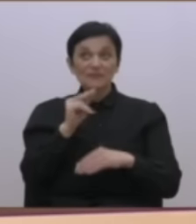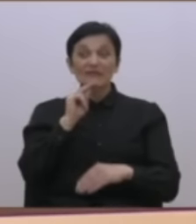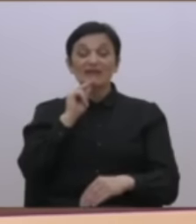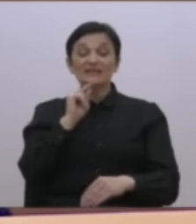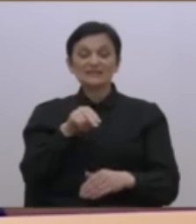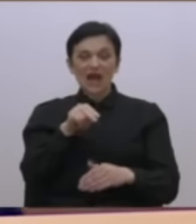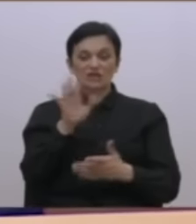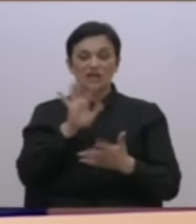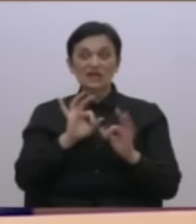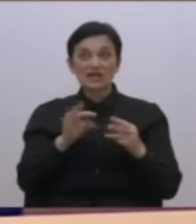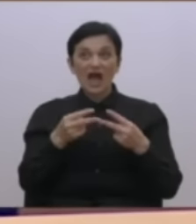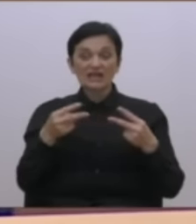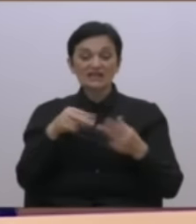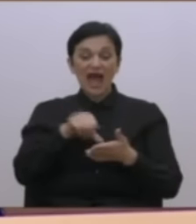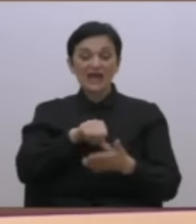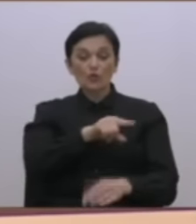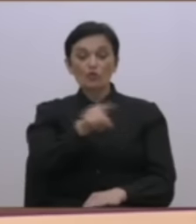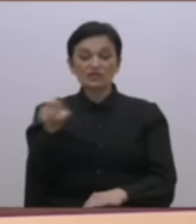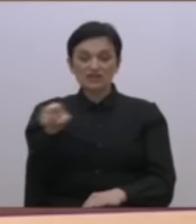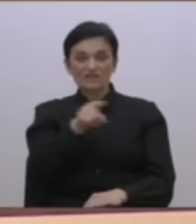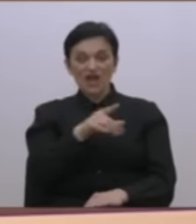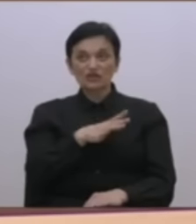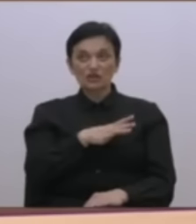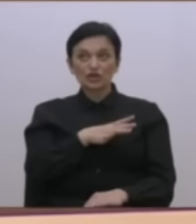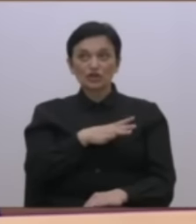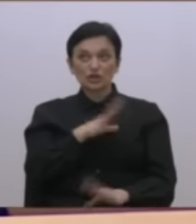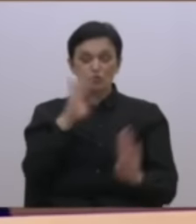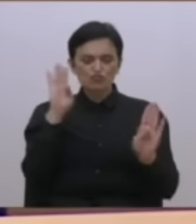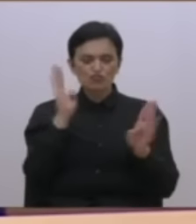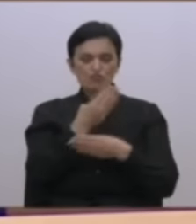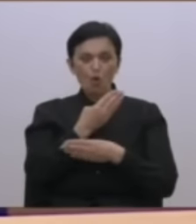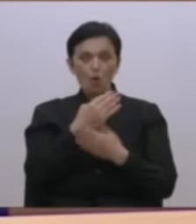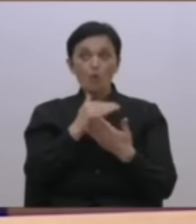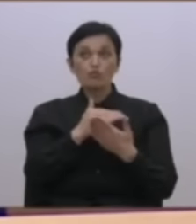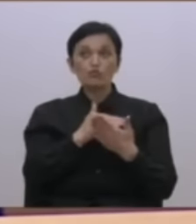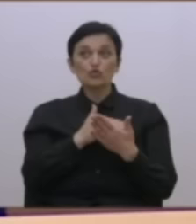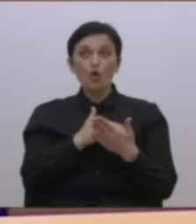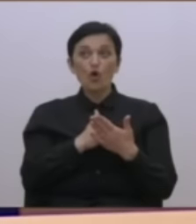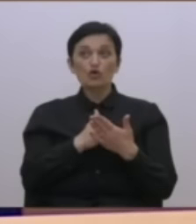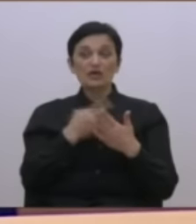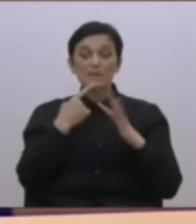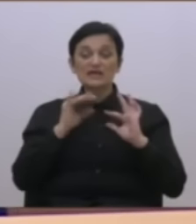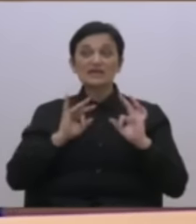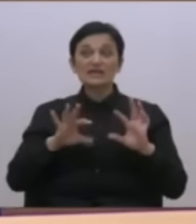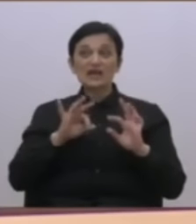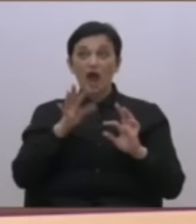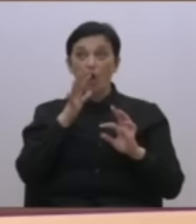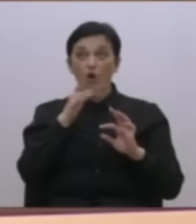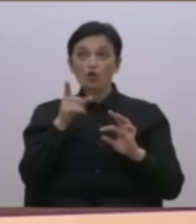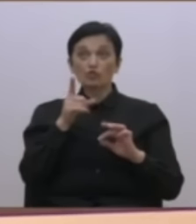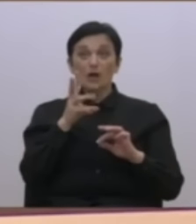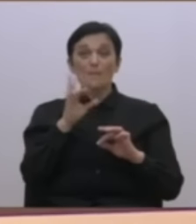danashaulebrivi ganzkhadebis tanamonatsileebi iqavit tven mohalaturi programis gamotskhadebis dros idekit masan